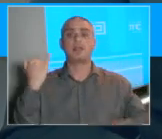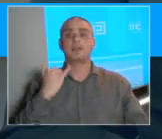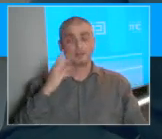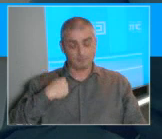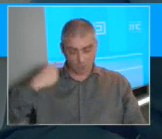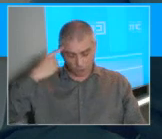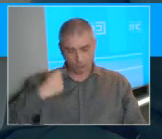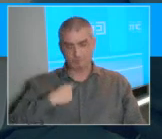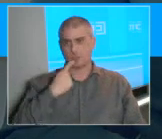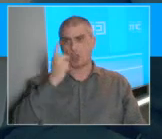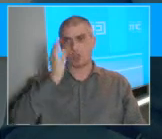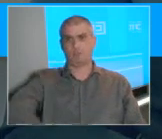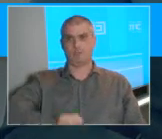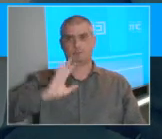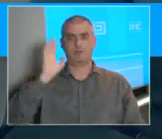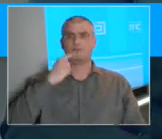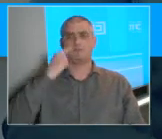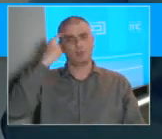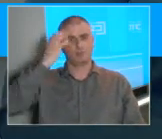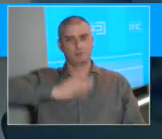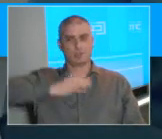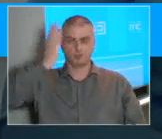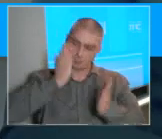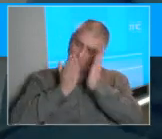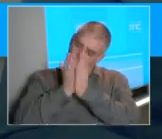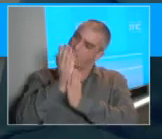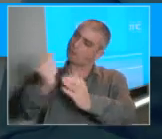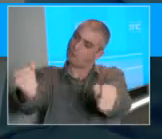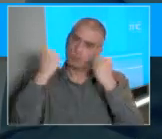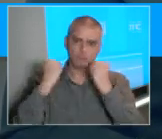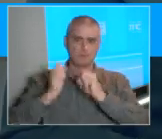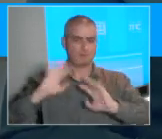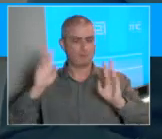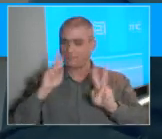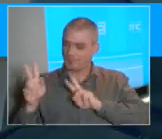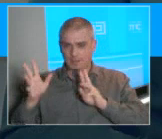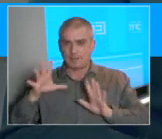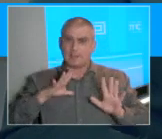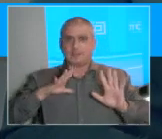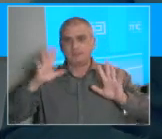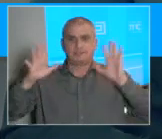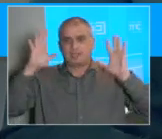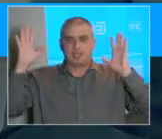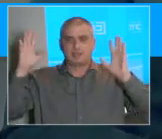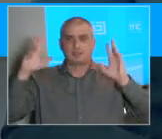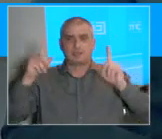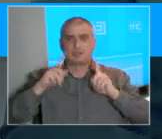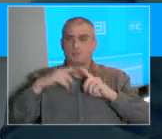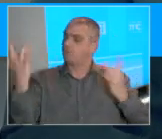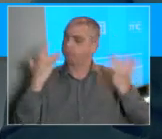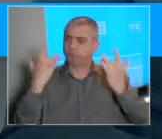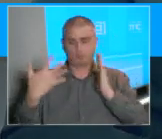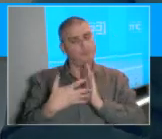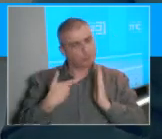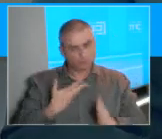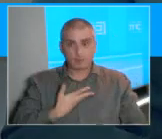שאני חושב, אני אומר, ואני מביע את עמדותיי ביושר, בעוצמה, בלי להסתכן בחיצי הביקורת